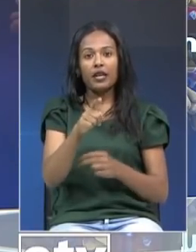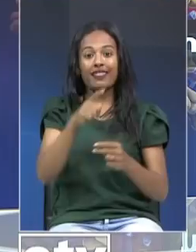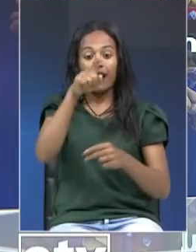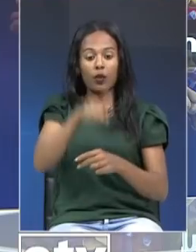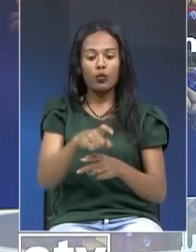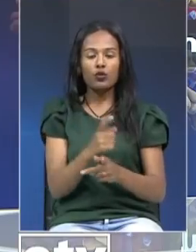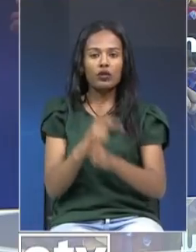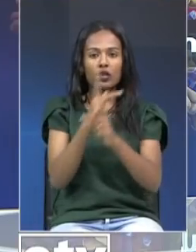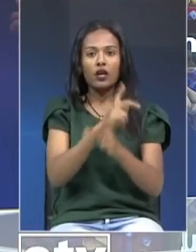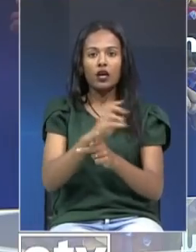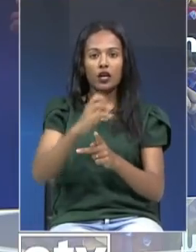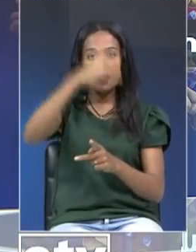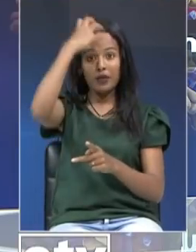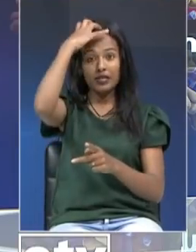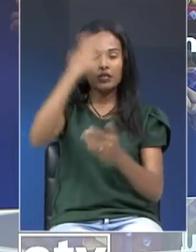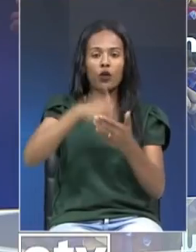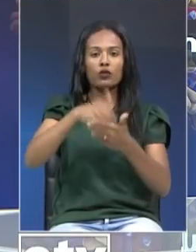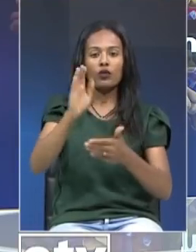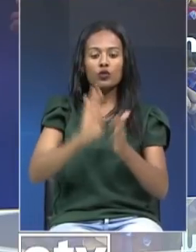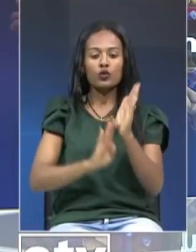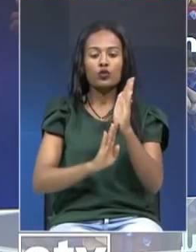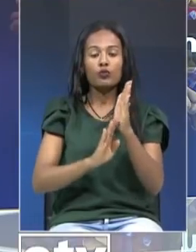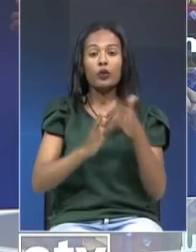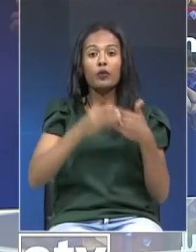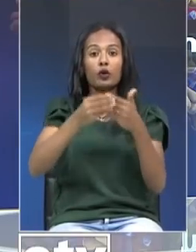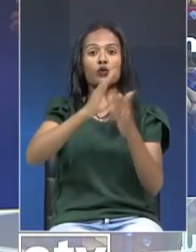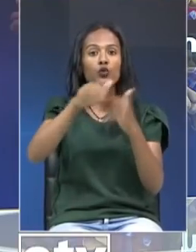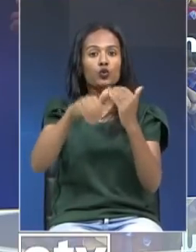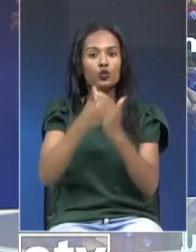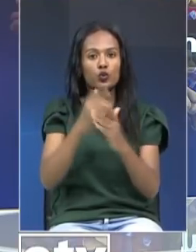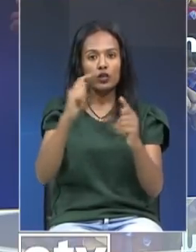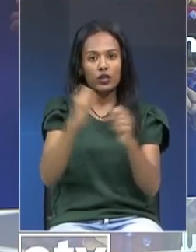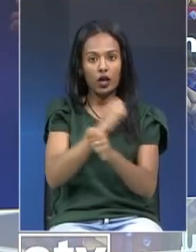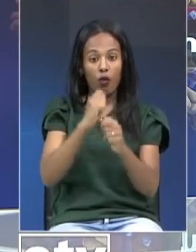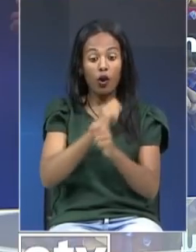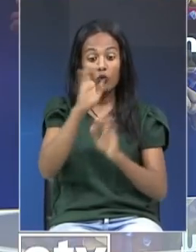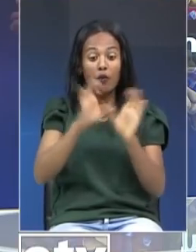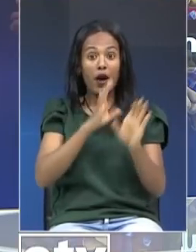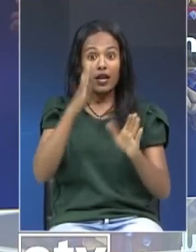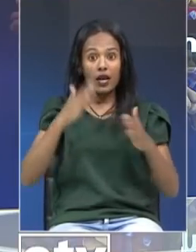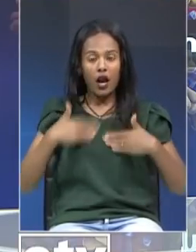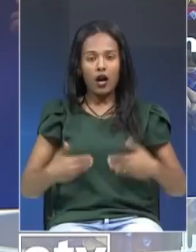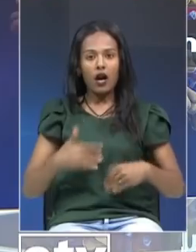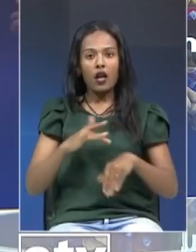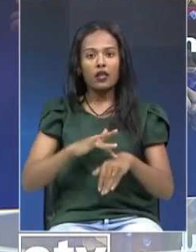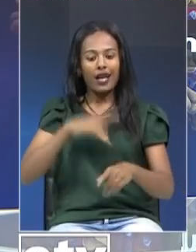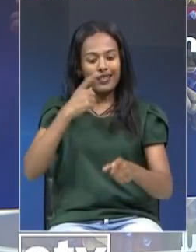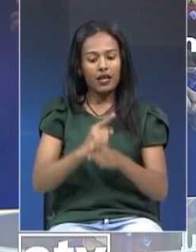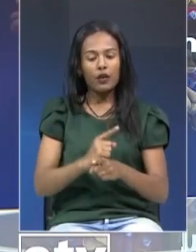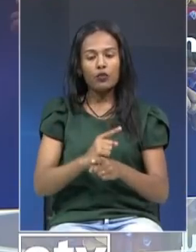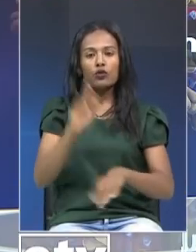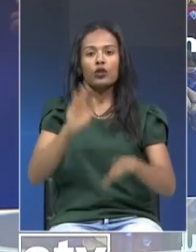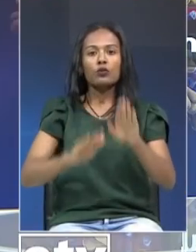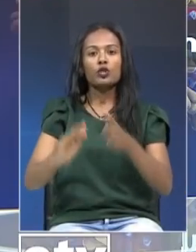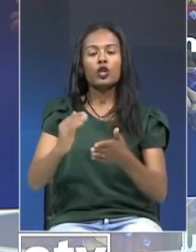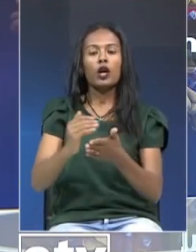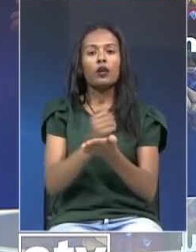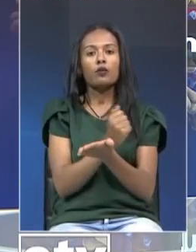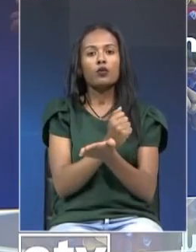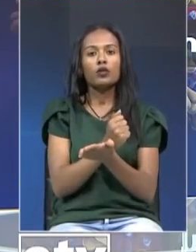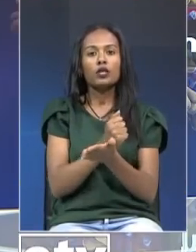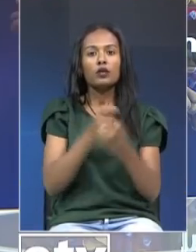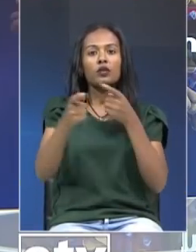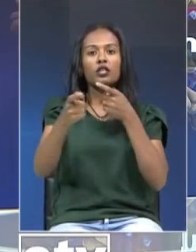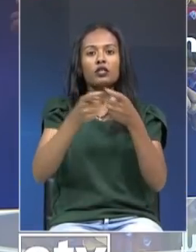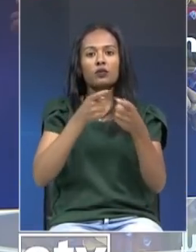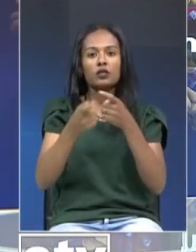ተገቢውን ጥንቃቄና መንግስት ያወጣቸውን መመሪያዎች ሁሉ ተግባራዊ በማያደርጉ አካላት ላይ ተገቢውን እርምጃ እንደሚወሰድም ርዕሰ